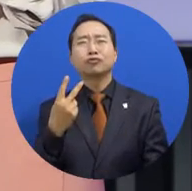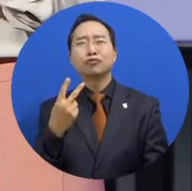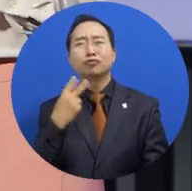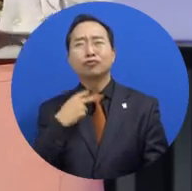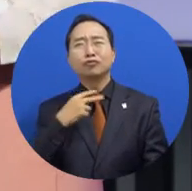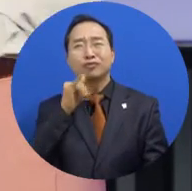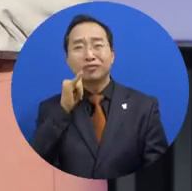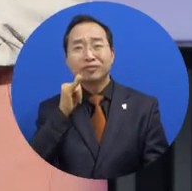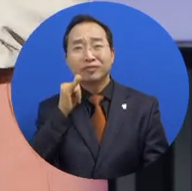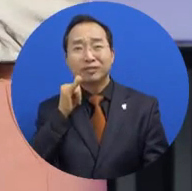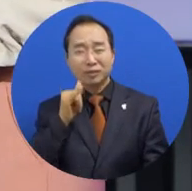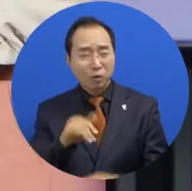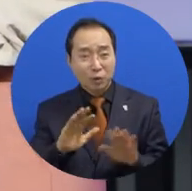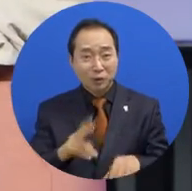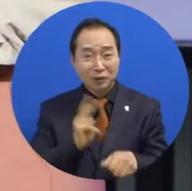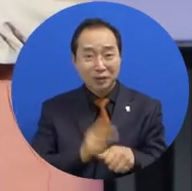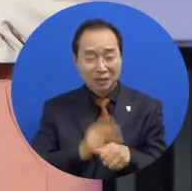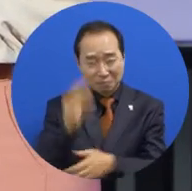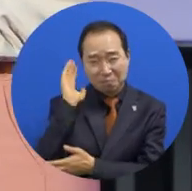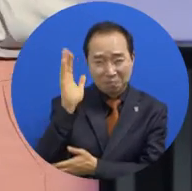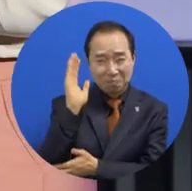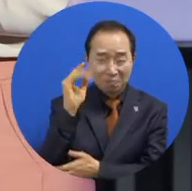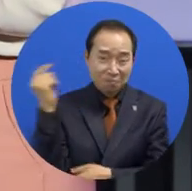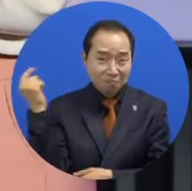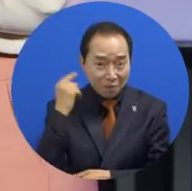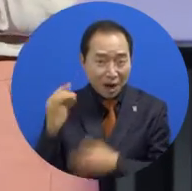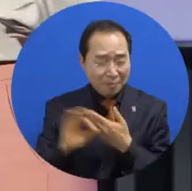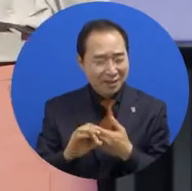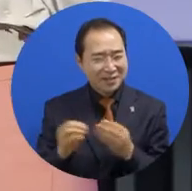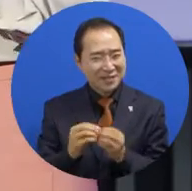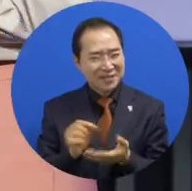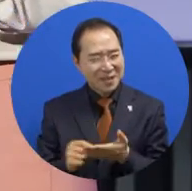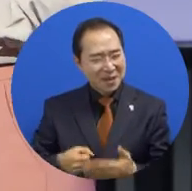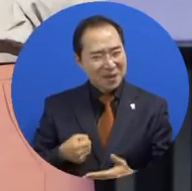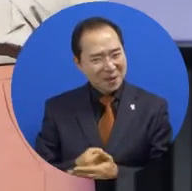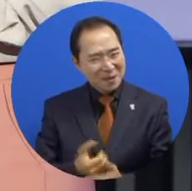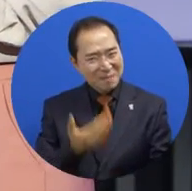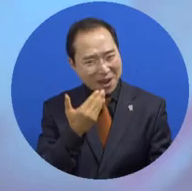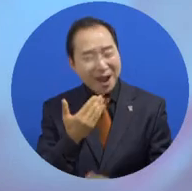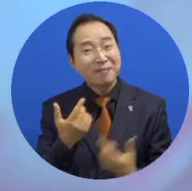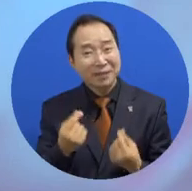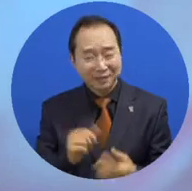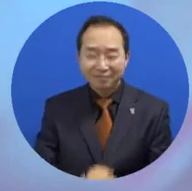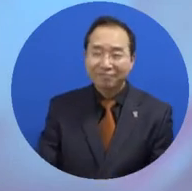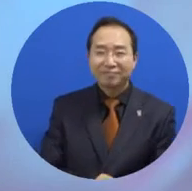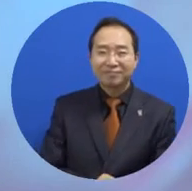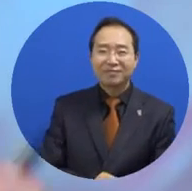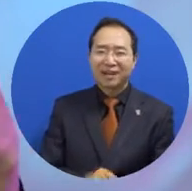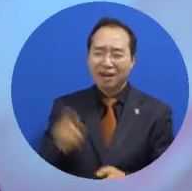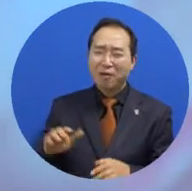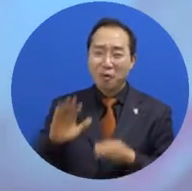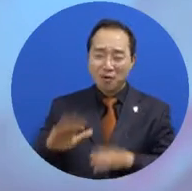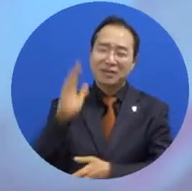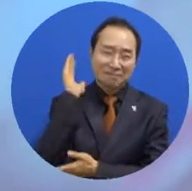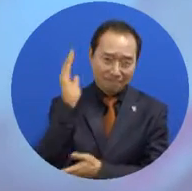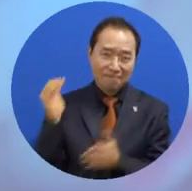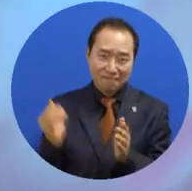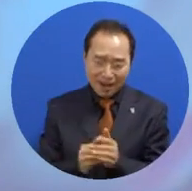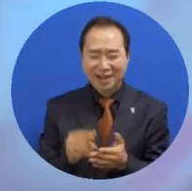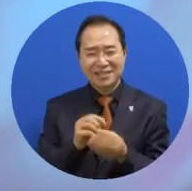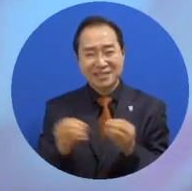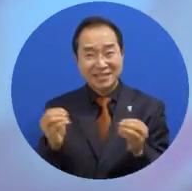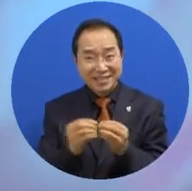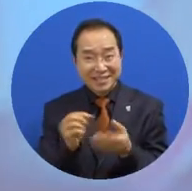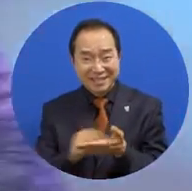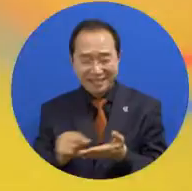빠지게 되는데 오늘 선생님의 강연을 듣고 나면 그 딜레마에서 벗어나서 아마 결단을 내리지 않을까 싶습니다. 기꺼이 받아들이게 될